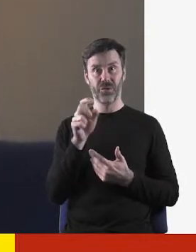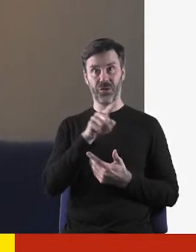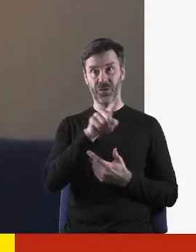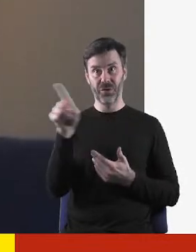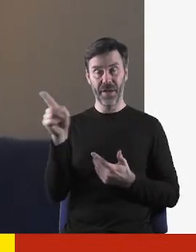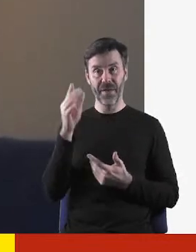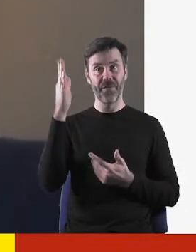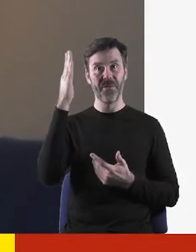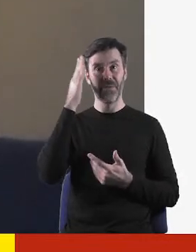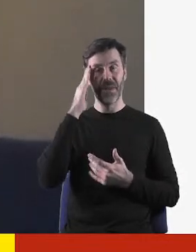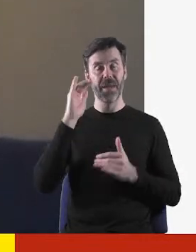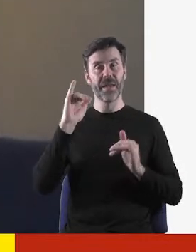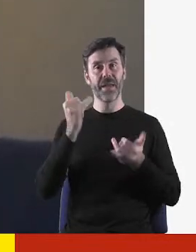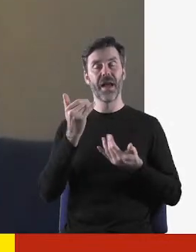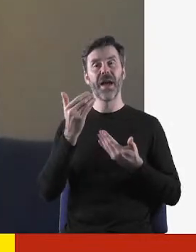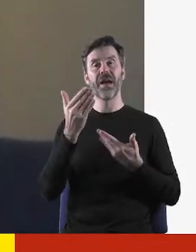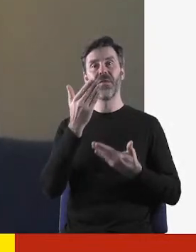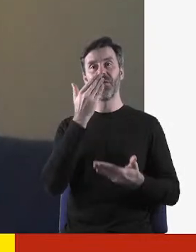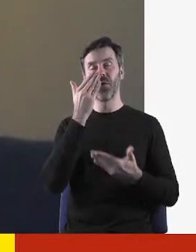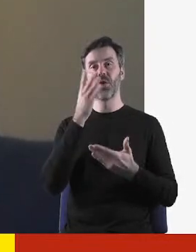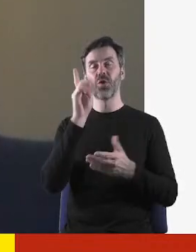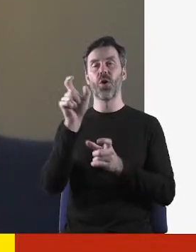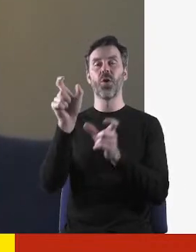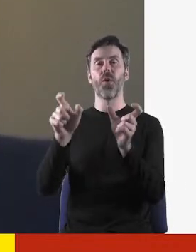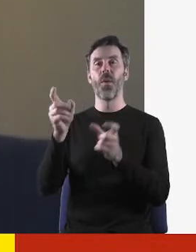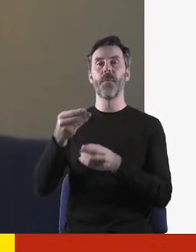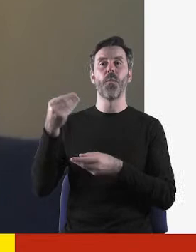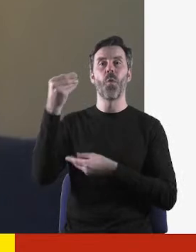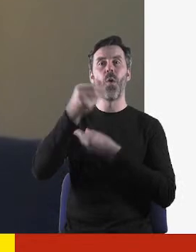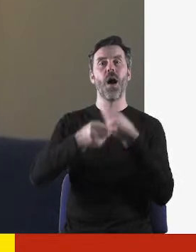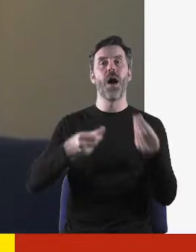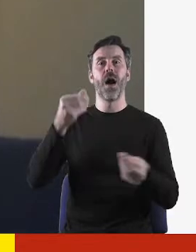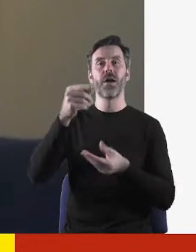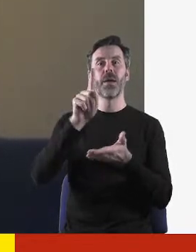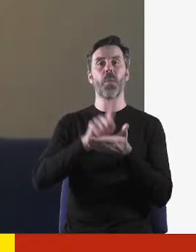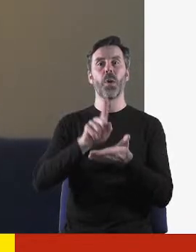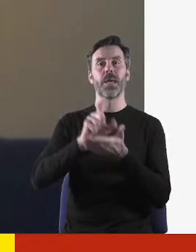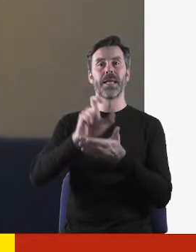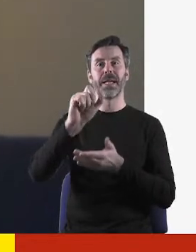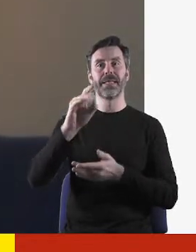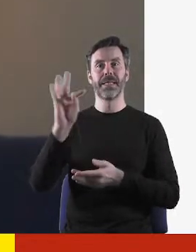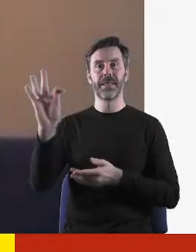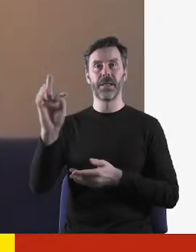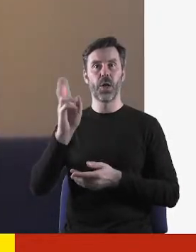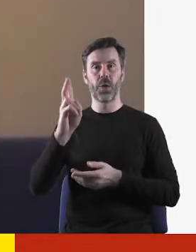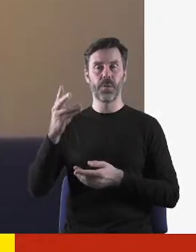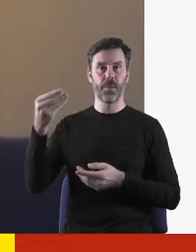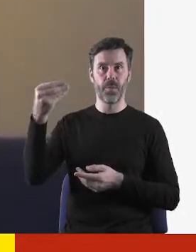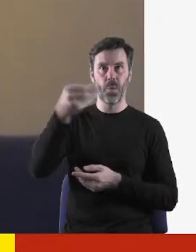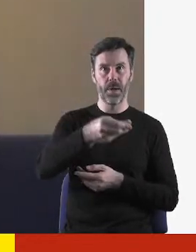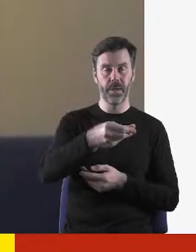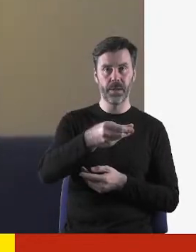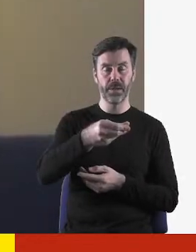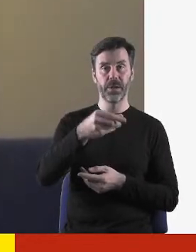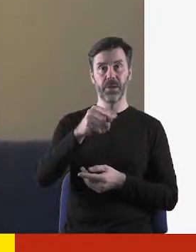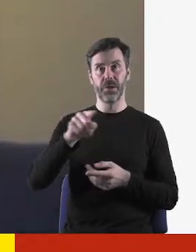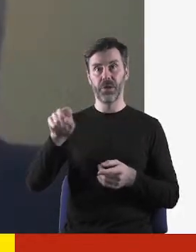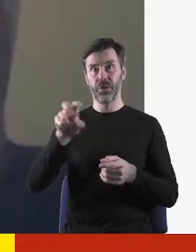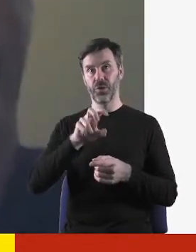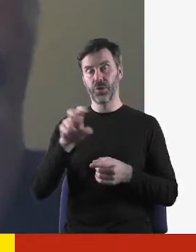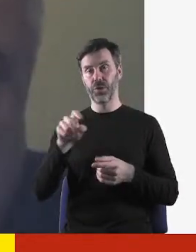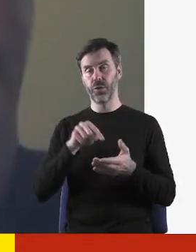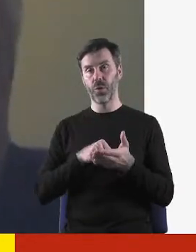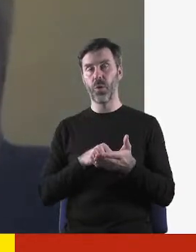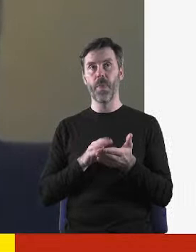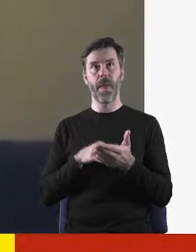o tym, jacy najwięksi podatnicy wpłacają podatek dochodowy od osób prawnych w województwie? I czy za tym też wiedzę, czy to jest wpływ